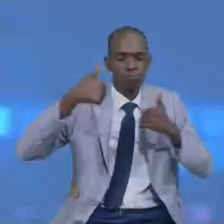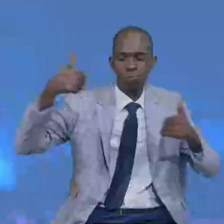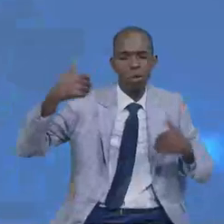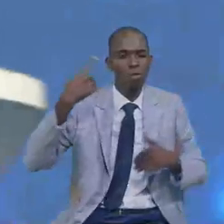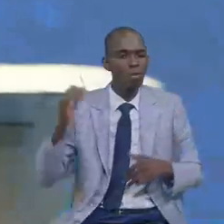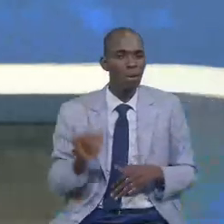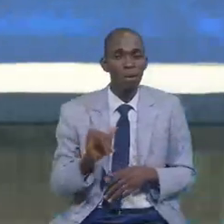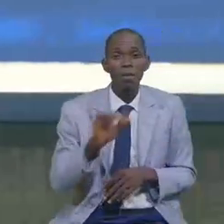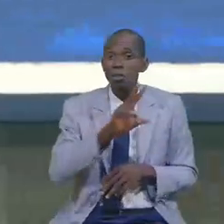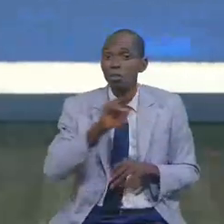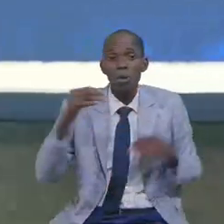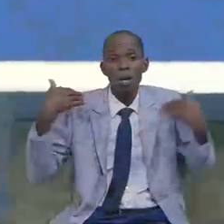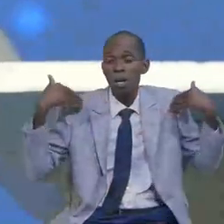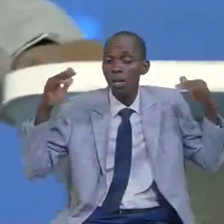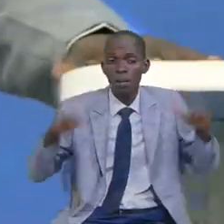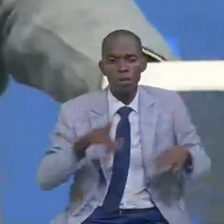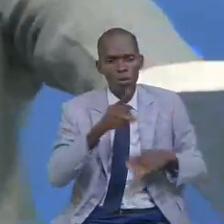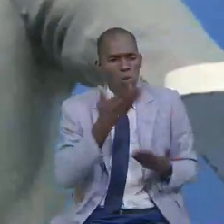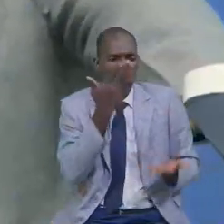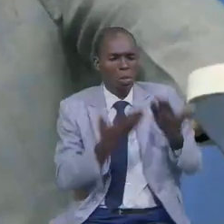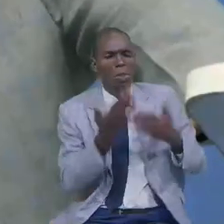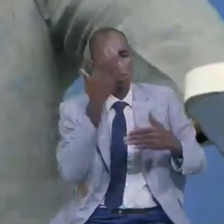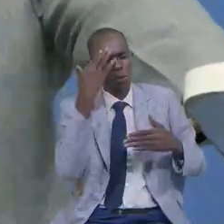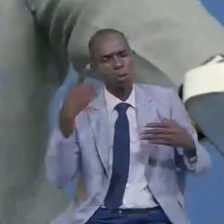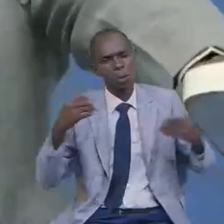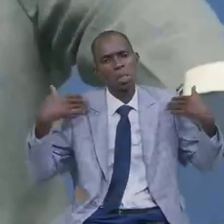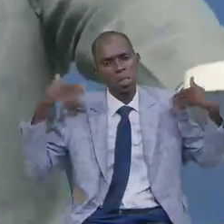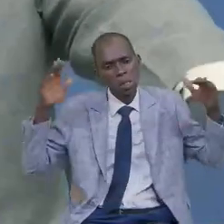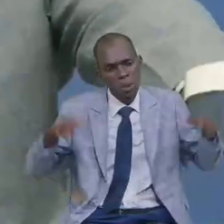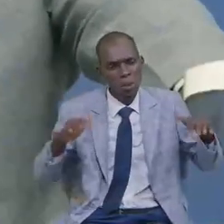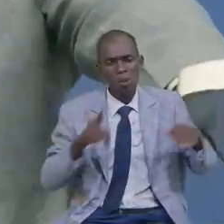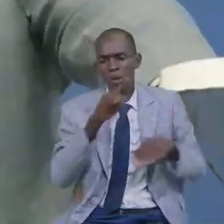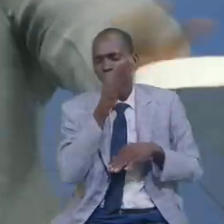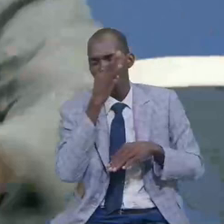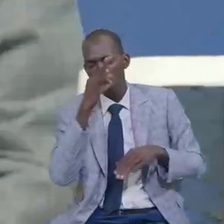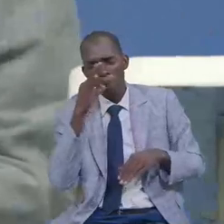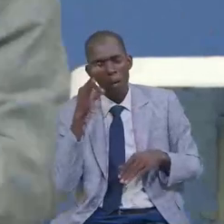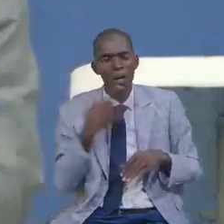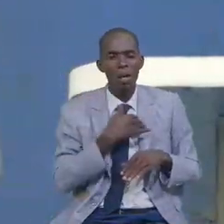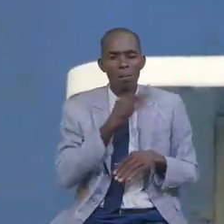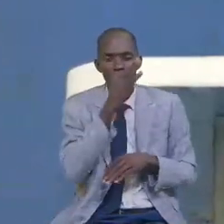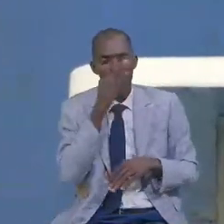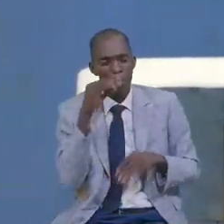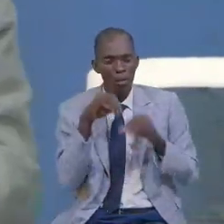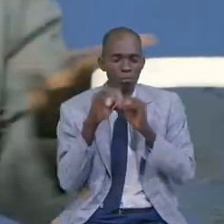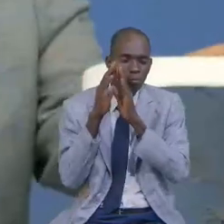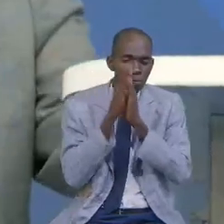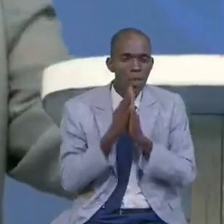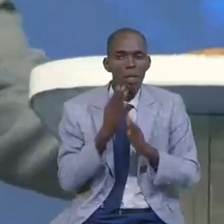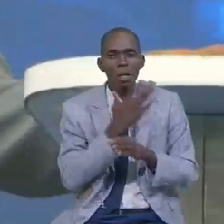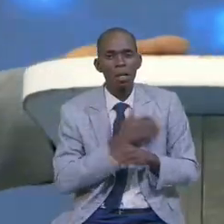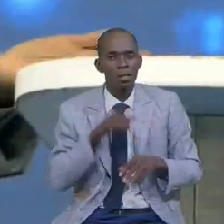Aucun ange, ils peuvent connaître le nom. Tu peux connaître le nom des anges. Tu vas jeûner. Et maintenant, tu